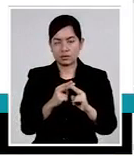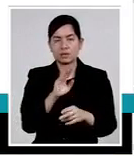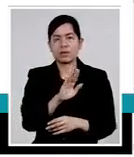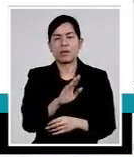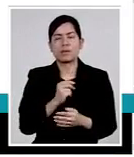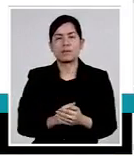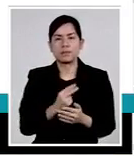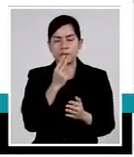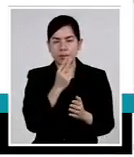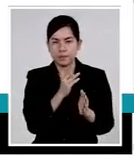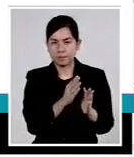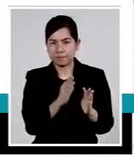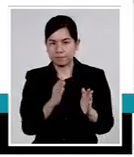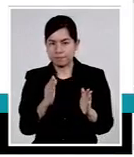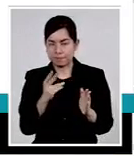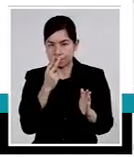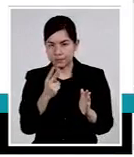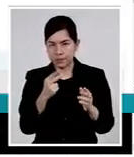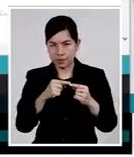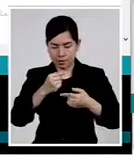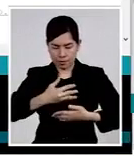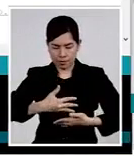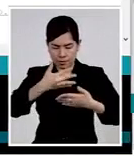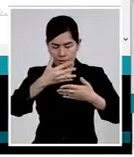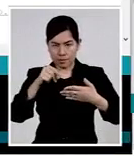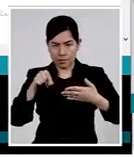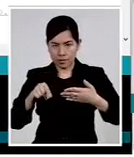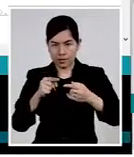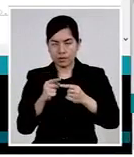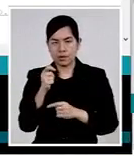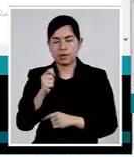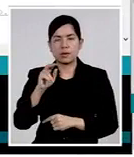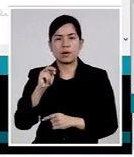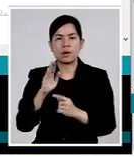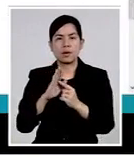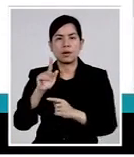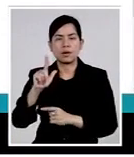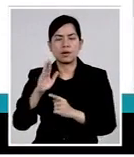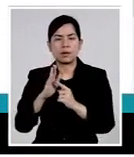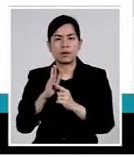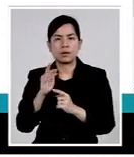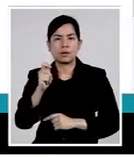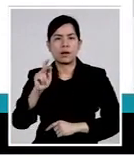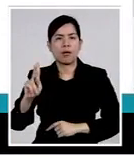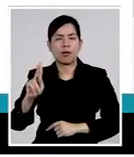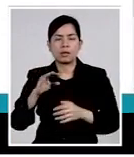เลื่อนไปที่Analog Read นะครับอ่านค่าข้อมูลนะครับ